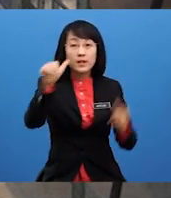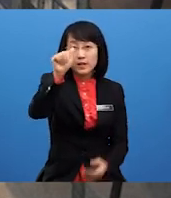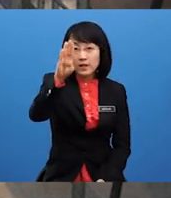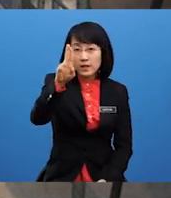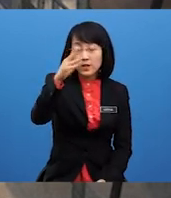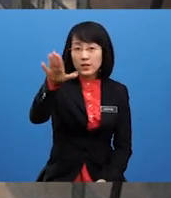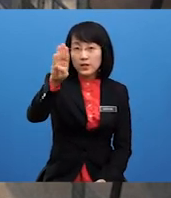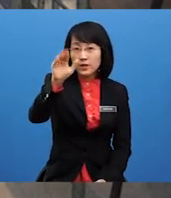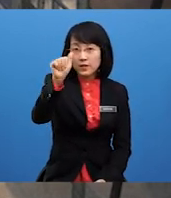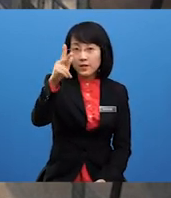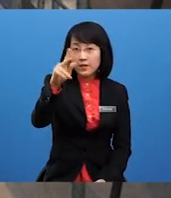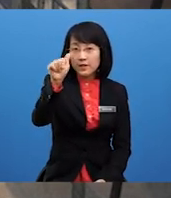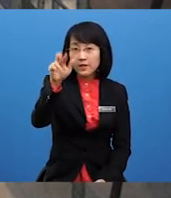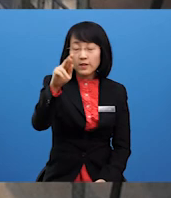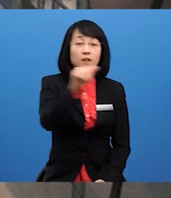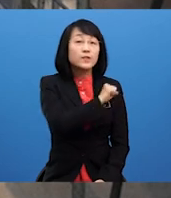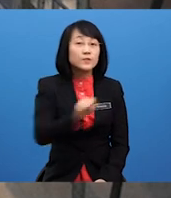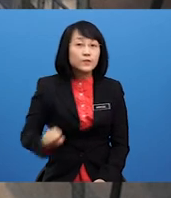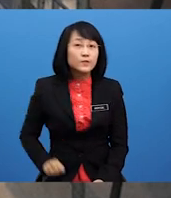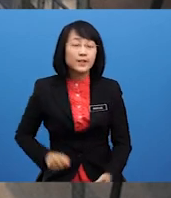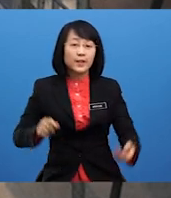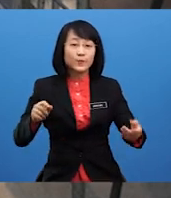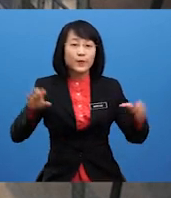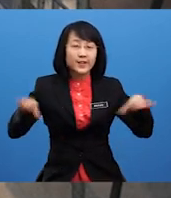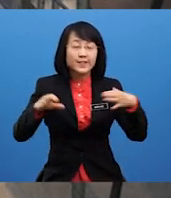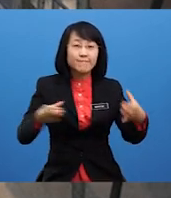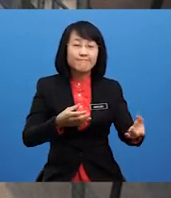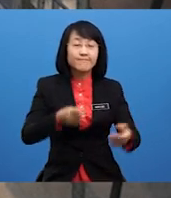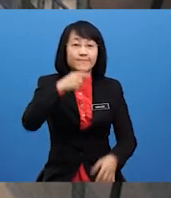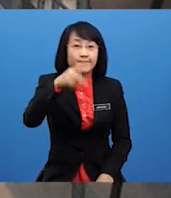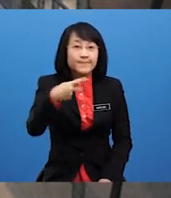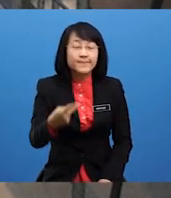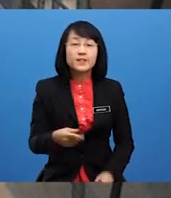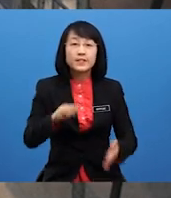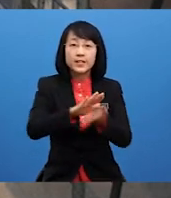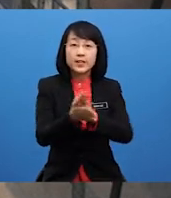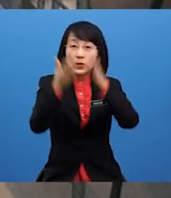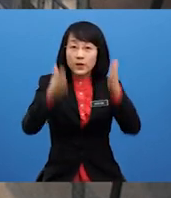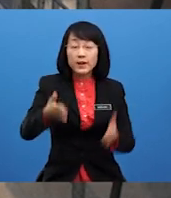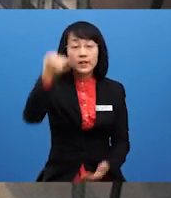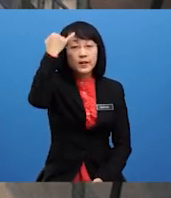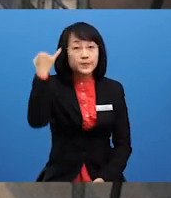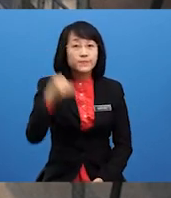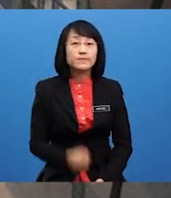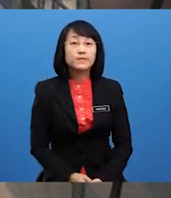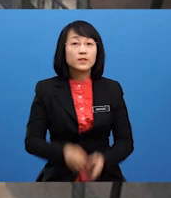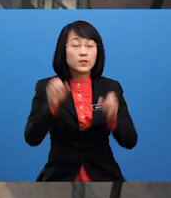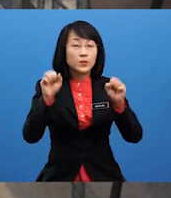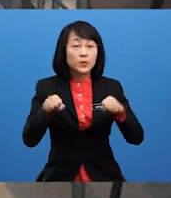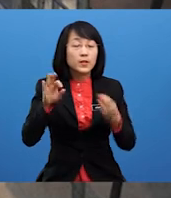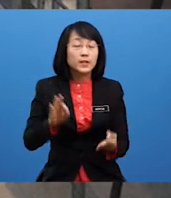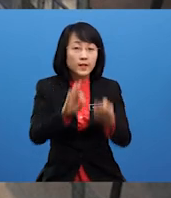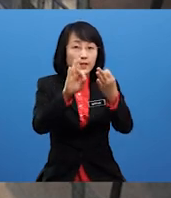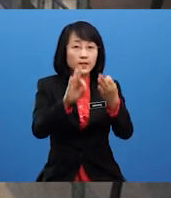bertindak menjadi contoh insan berilmu. Dan sekurang-kurangnya, Sultan dapat mengatasi masalah miskin ilmu,